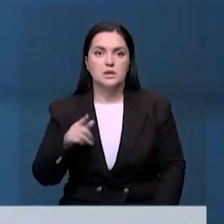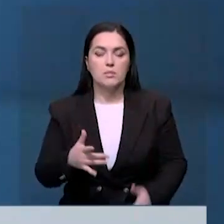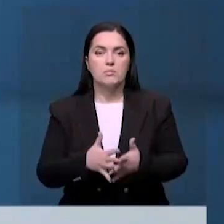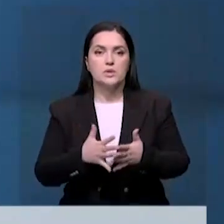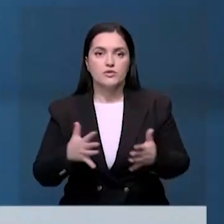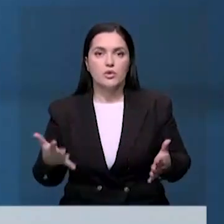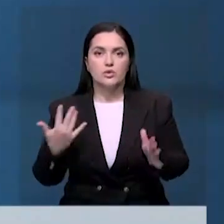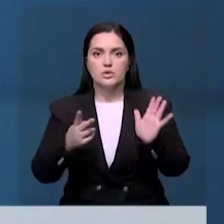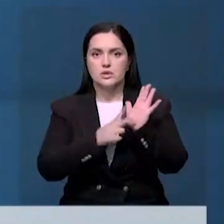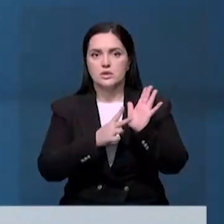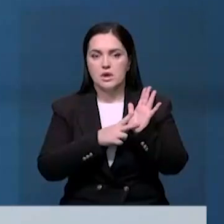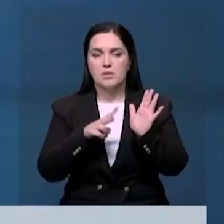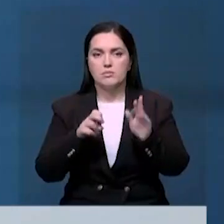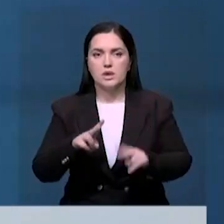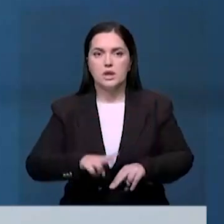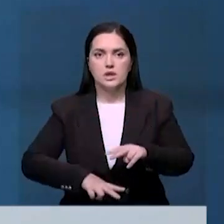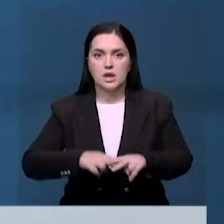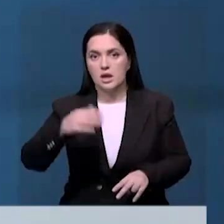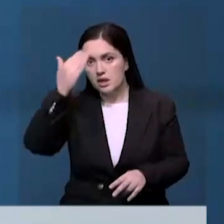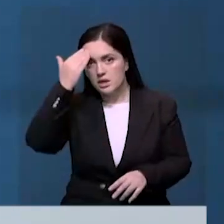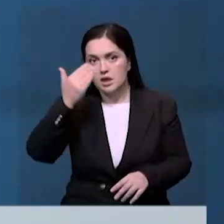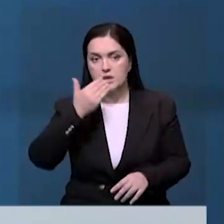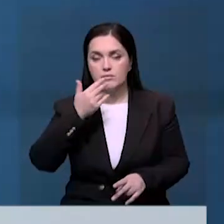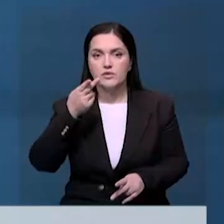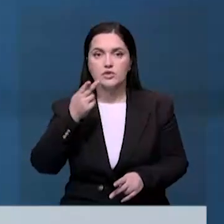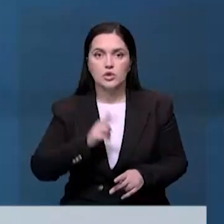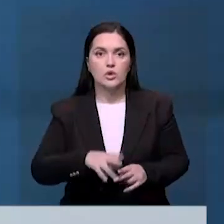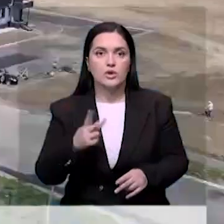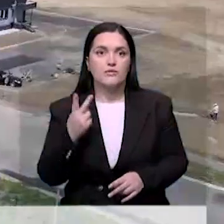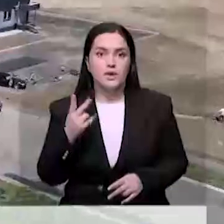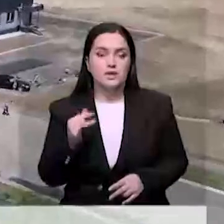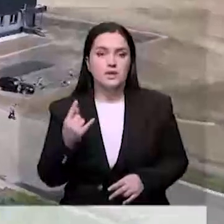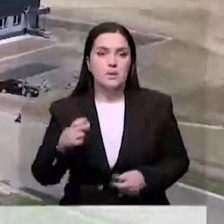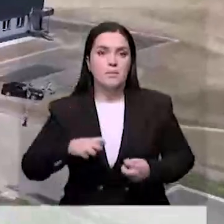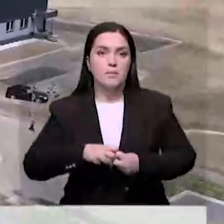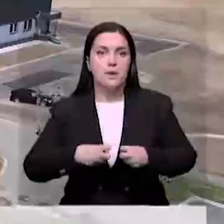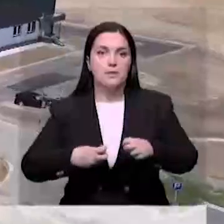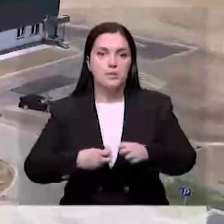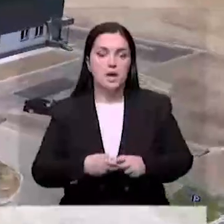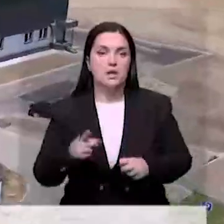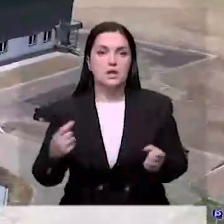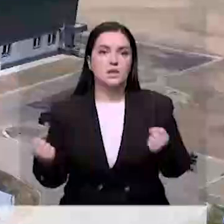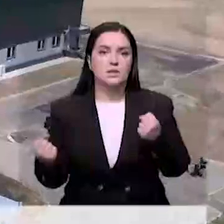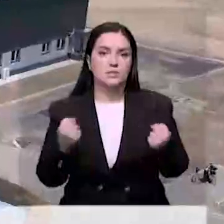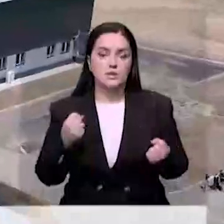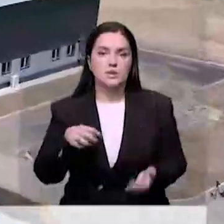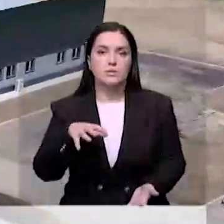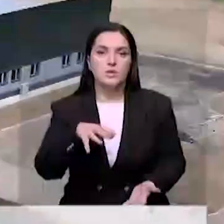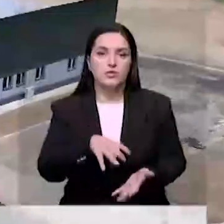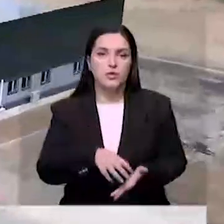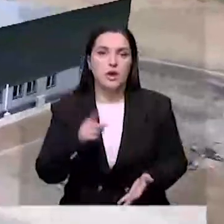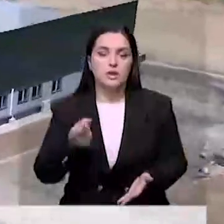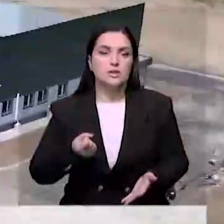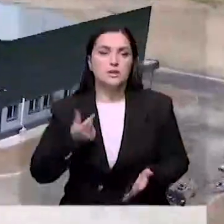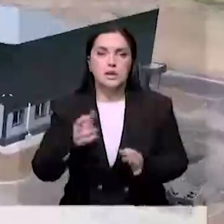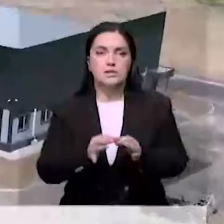тенге. Большинство из них возводят уже 7-й год. Этим летом завершены только 2 из них. Самые проблемные объекты в этом списке –